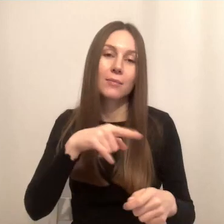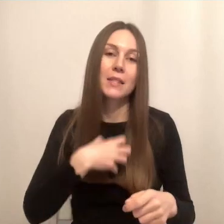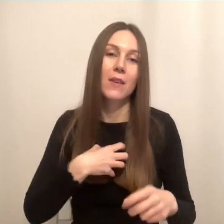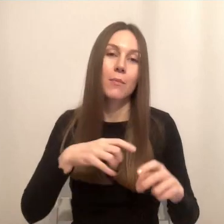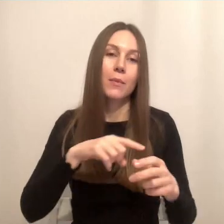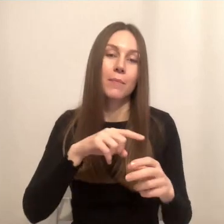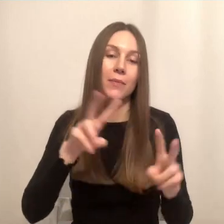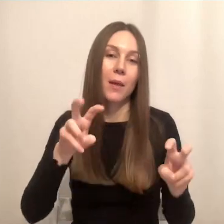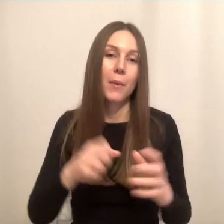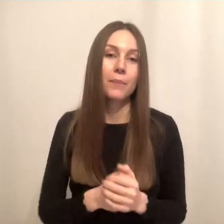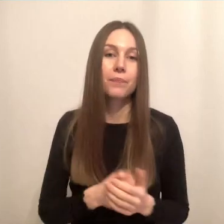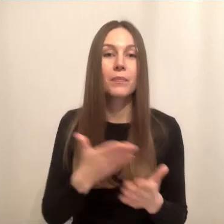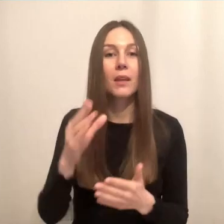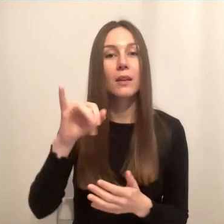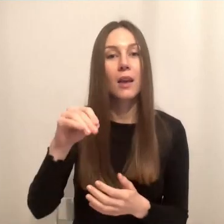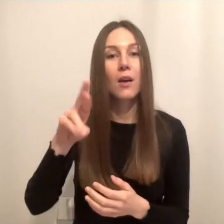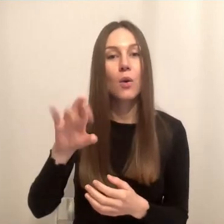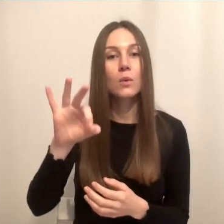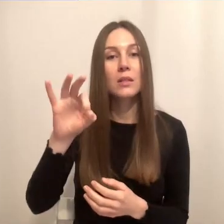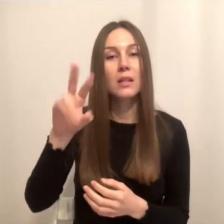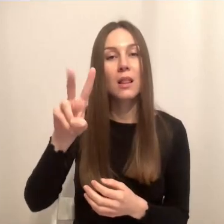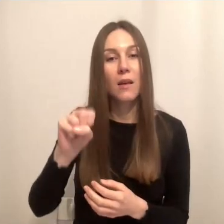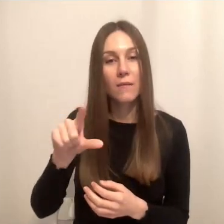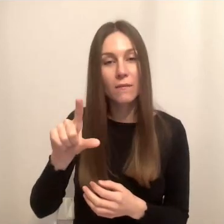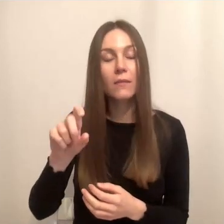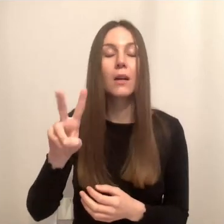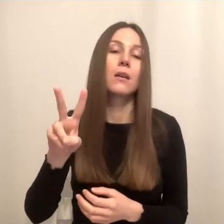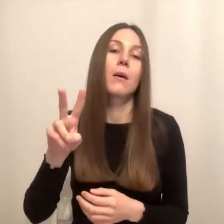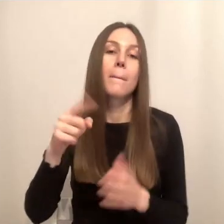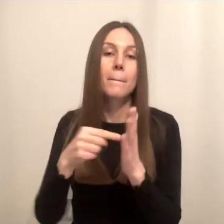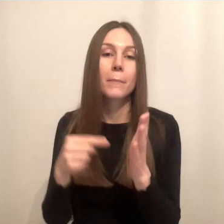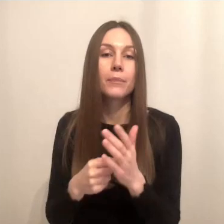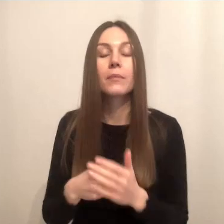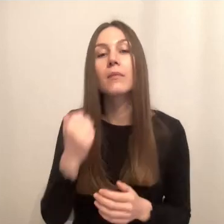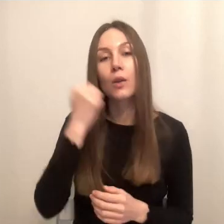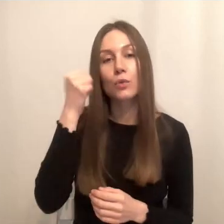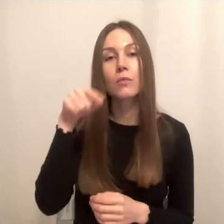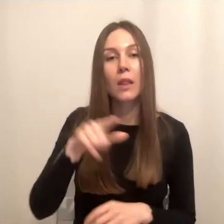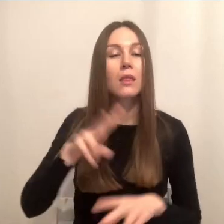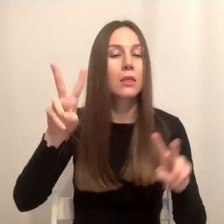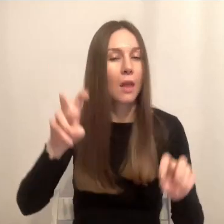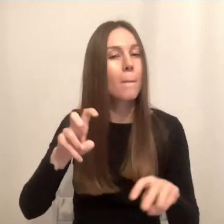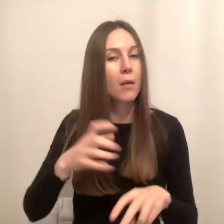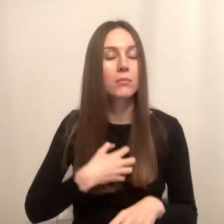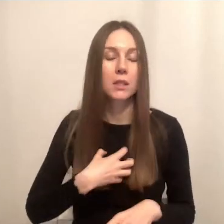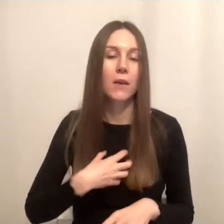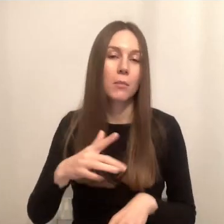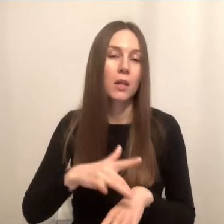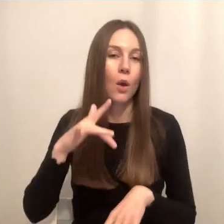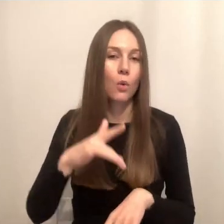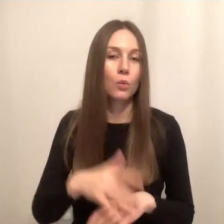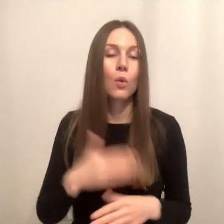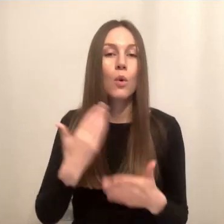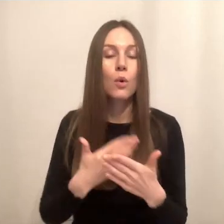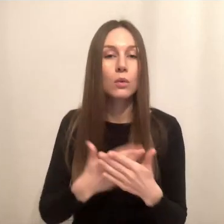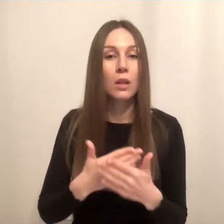Jaroslavai. Balas ir... Ačiū labai, iš ties aktuali ir jautri tema, todėl kad tai aktualu yra